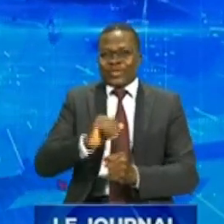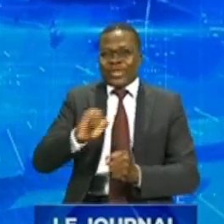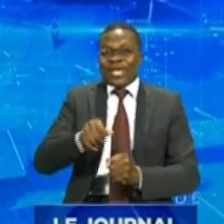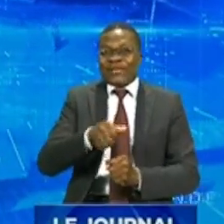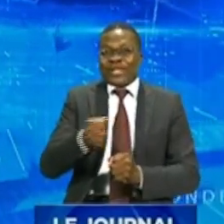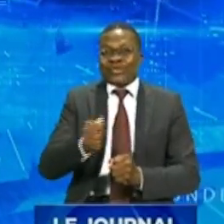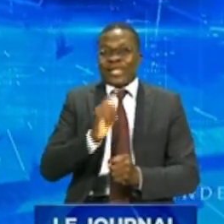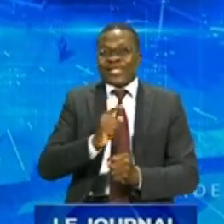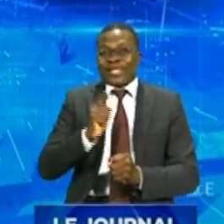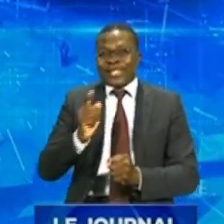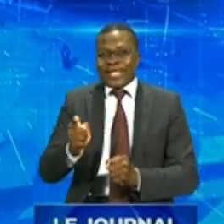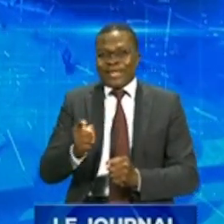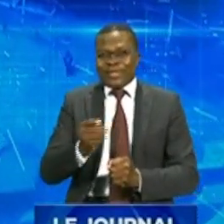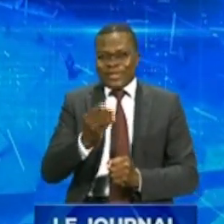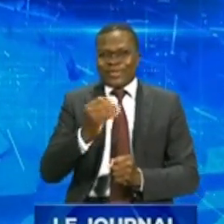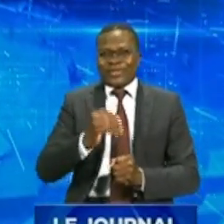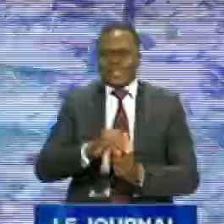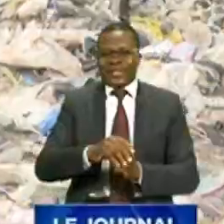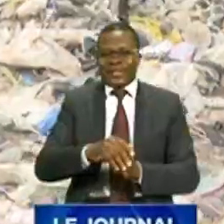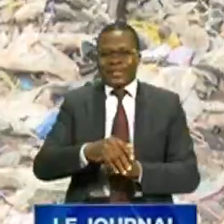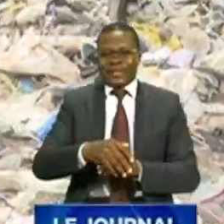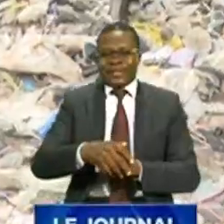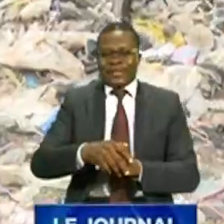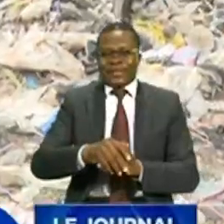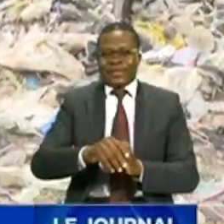et Daniel Ada.